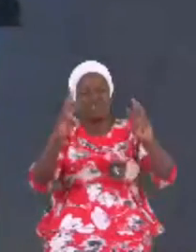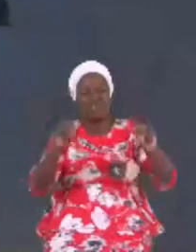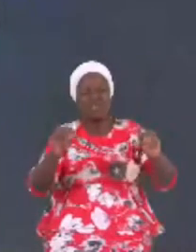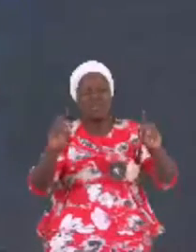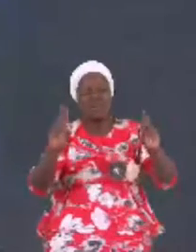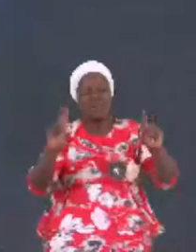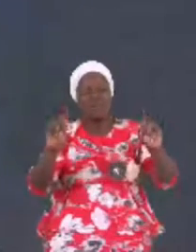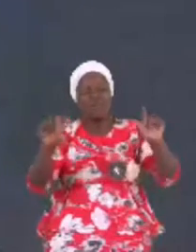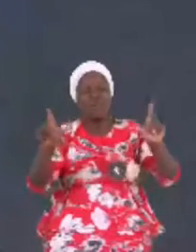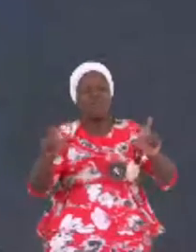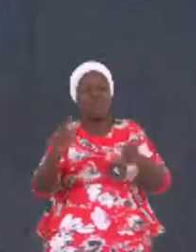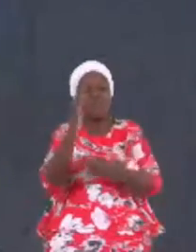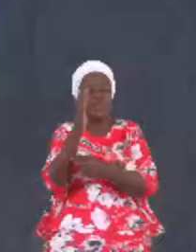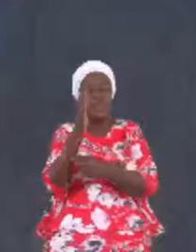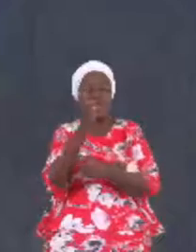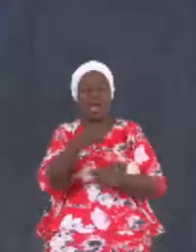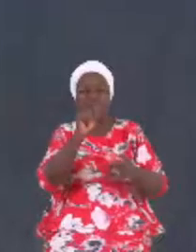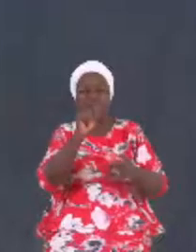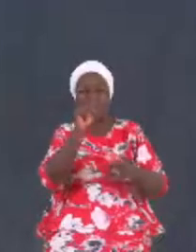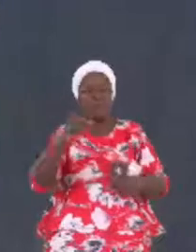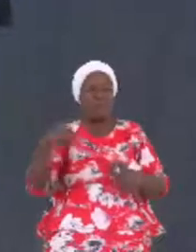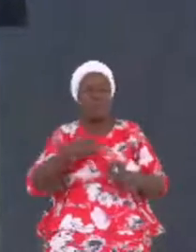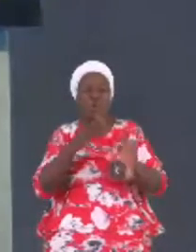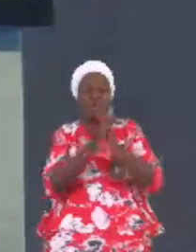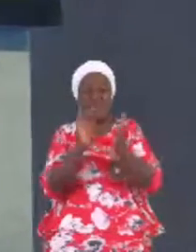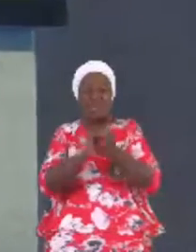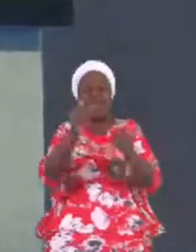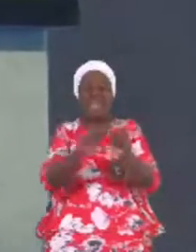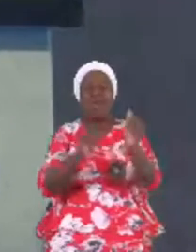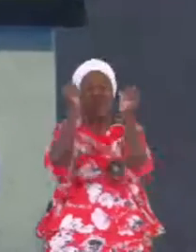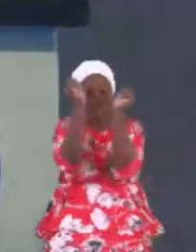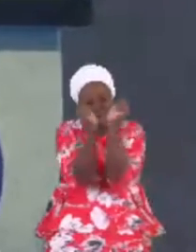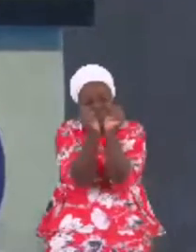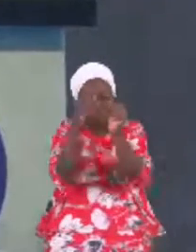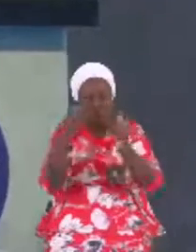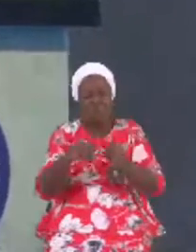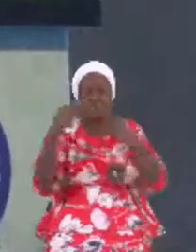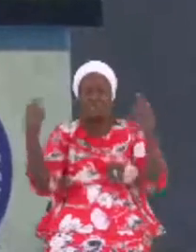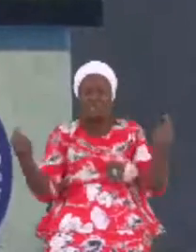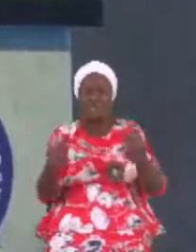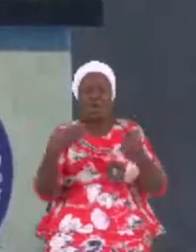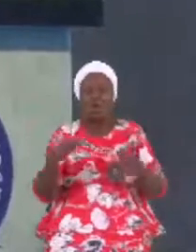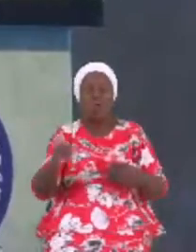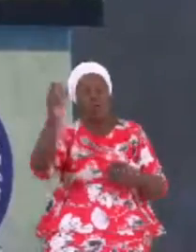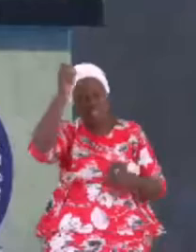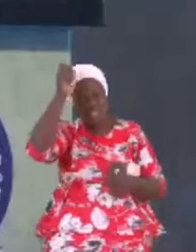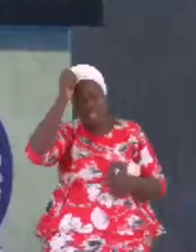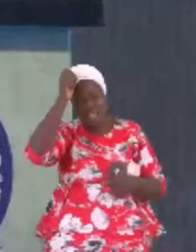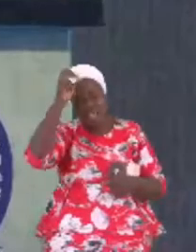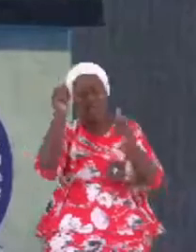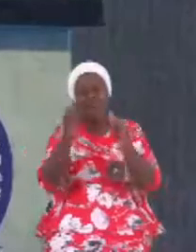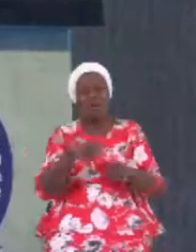chair mortelle. Nous prions alors que tout captif du péché, de Satan, de